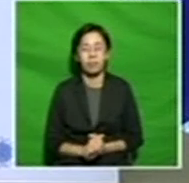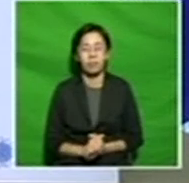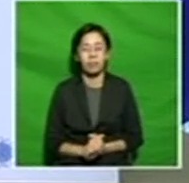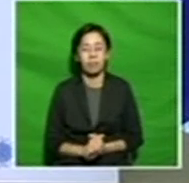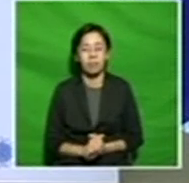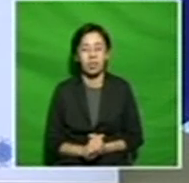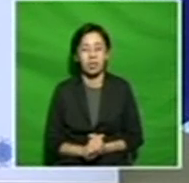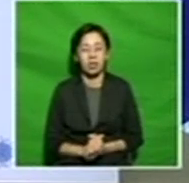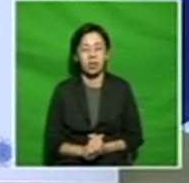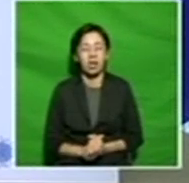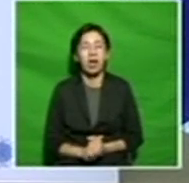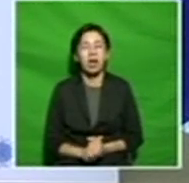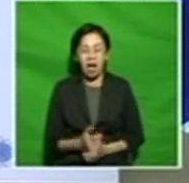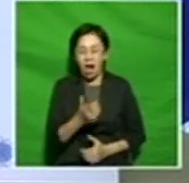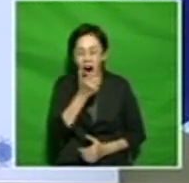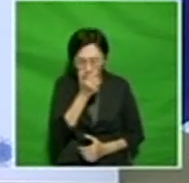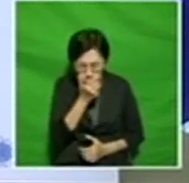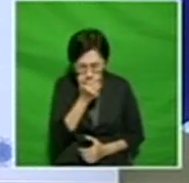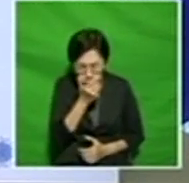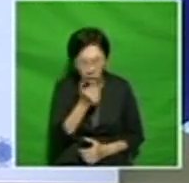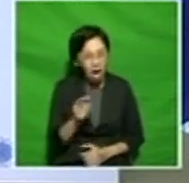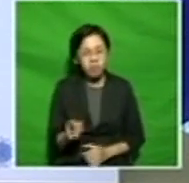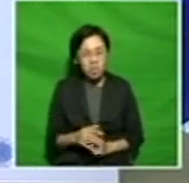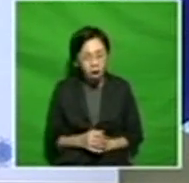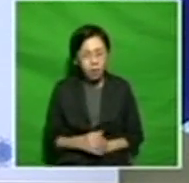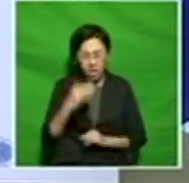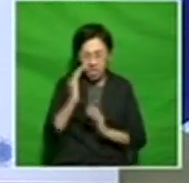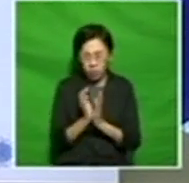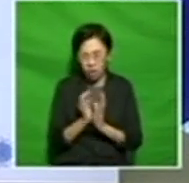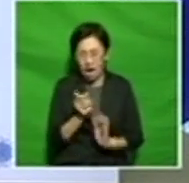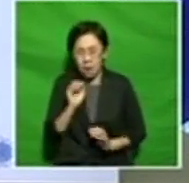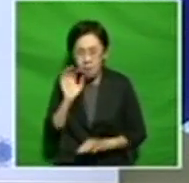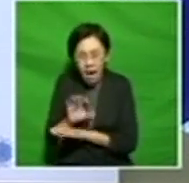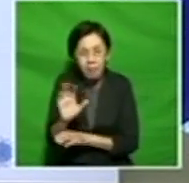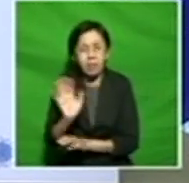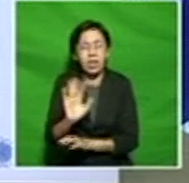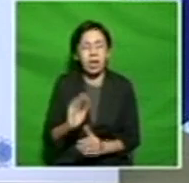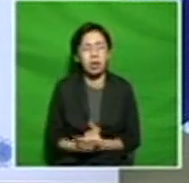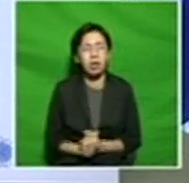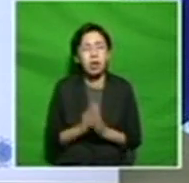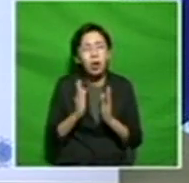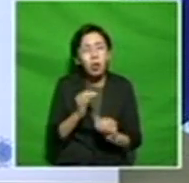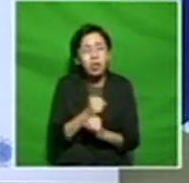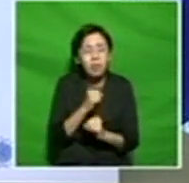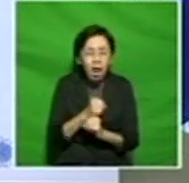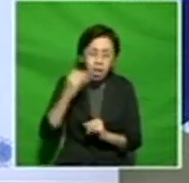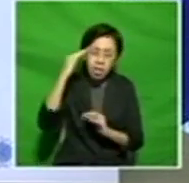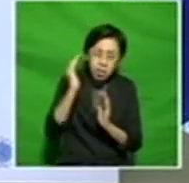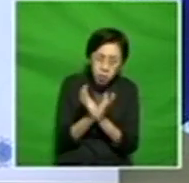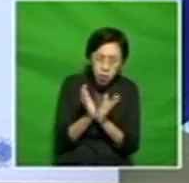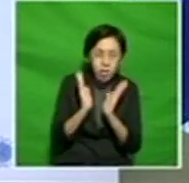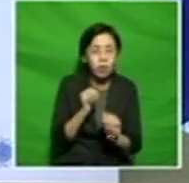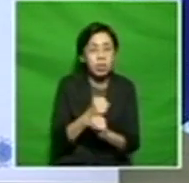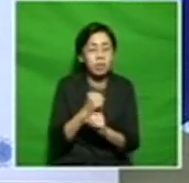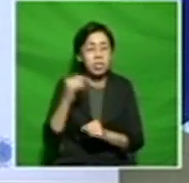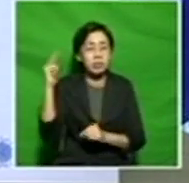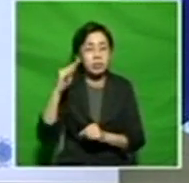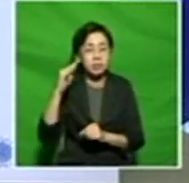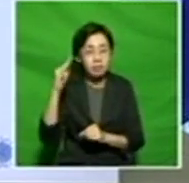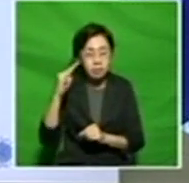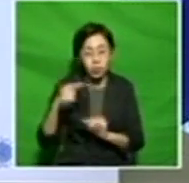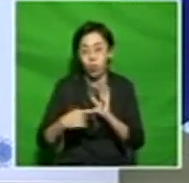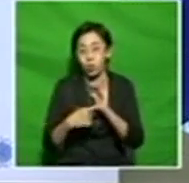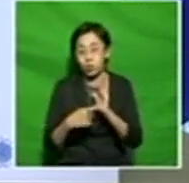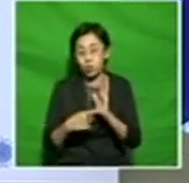ก็ไม่ยอมเป่าเพราะรังเกียจตำรวจก็ไม่กล้าให้เป่าเจ้าหน้าที่สนามบินไม่ว่าจะเ